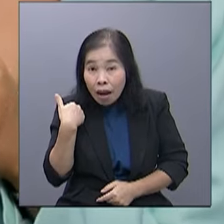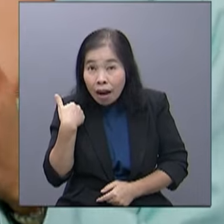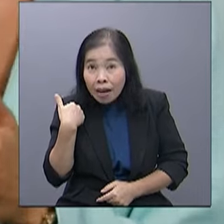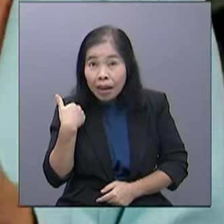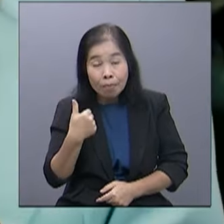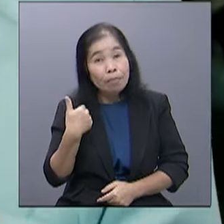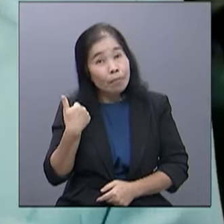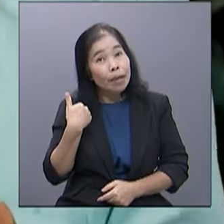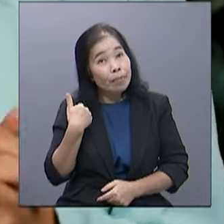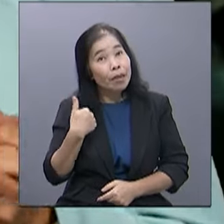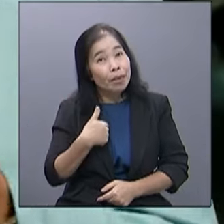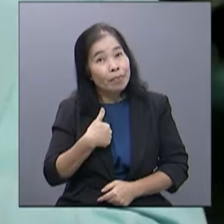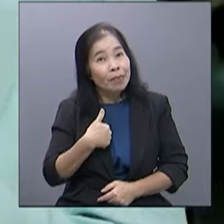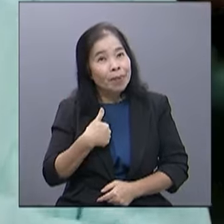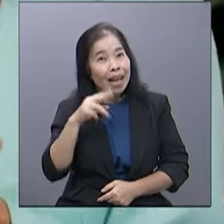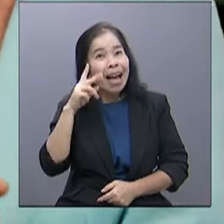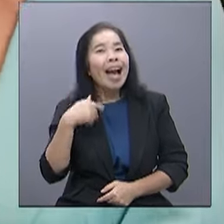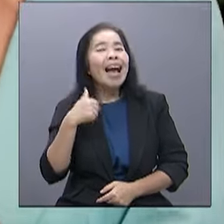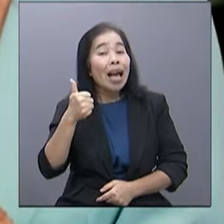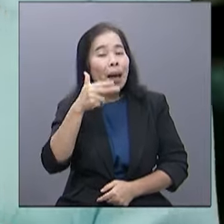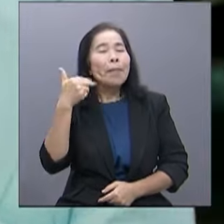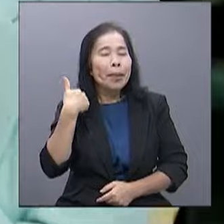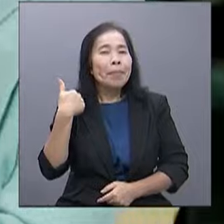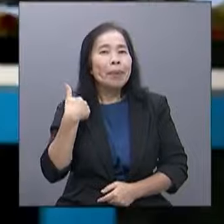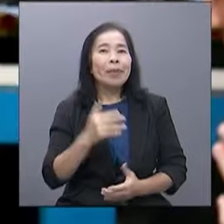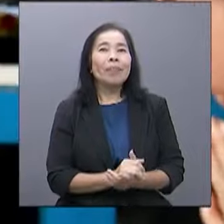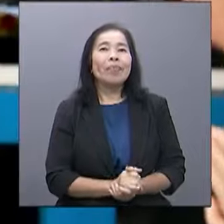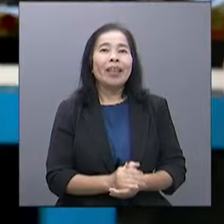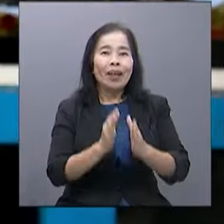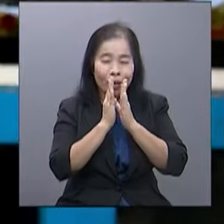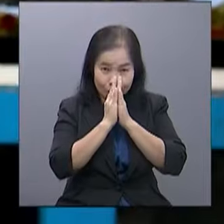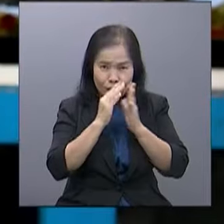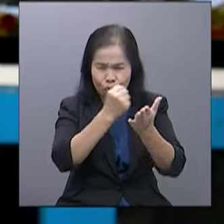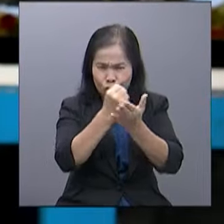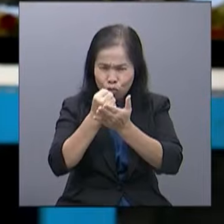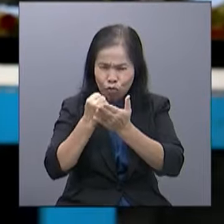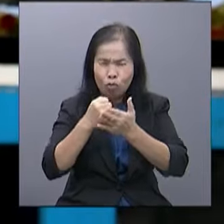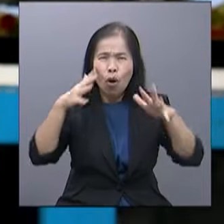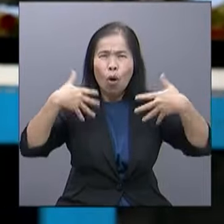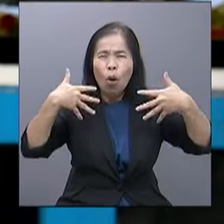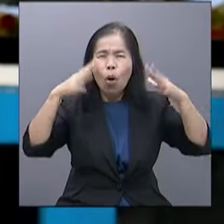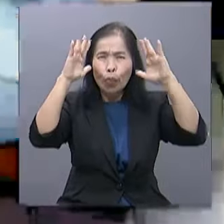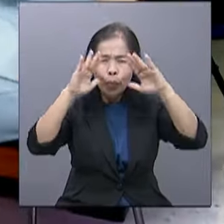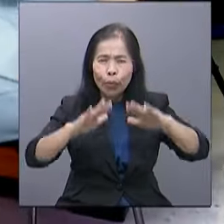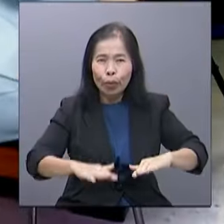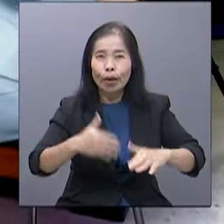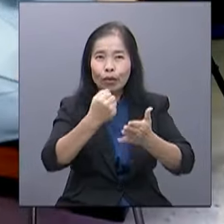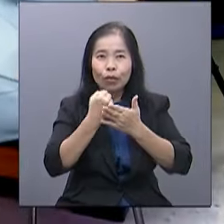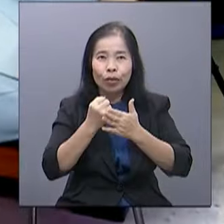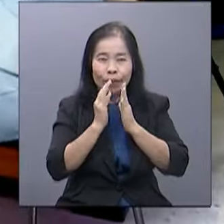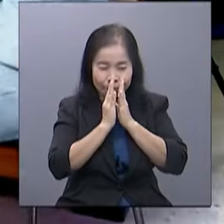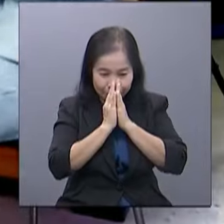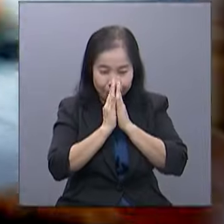ก็มีอยู่นะคะเดี๋ยวขอไปหาก่อนได้เลยครับขอบอาารช่วยกันรดโลกร้อนนะครับช่วยกันรักษาทะเลด้วยครับขอบคุณครับ